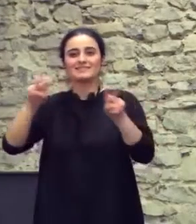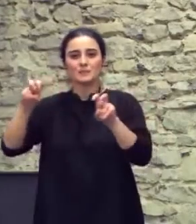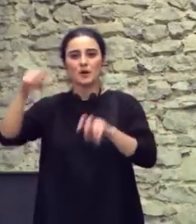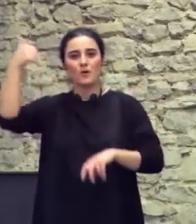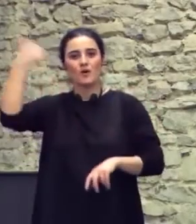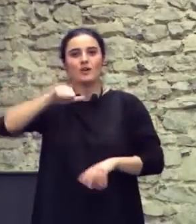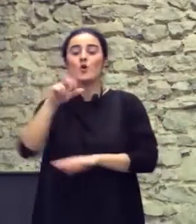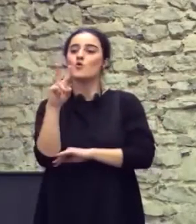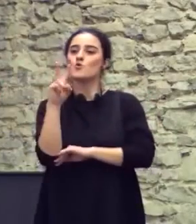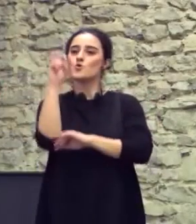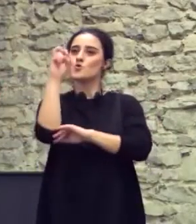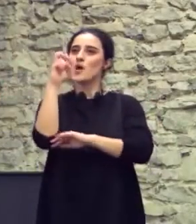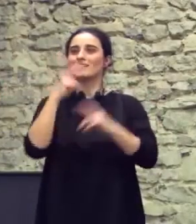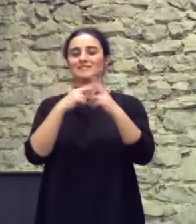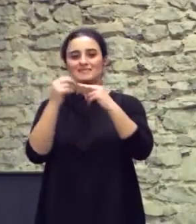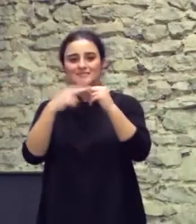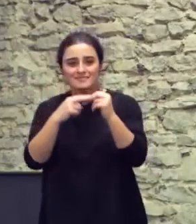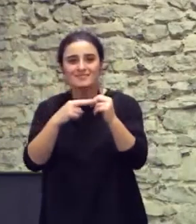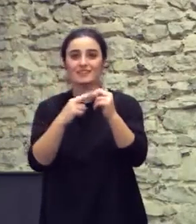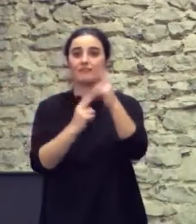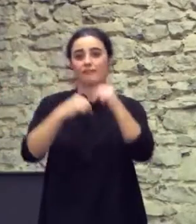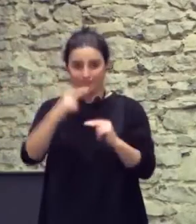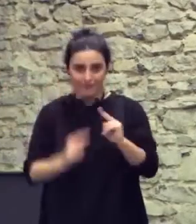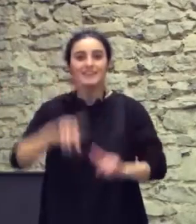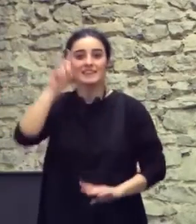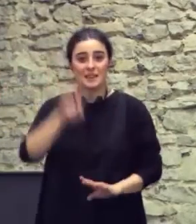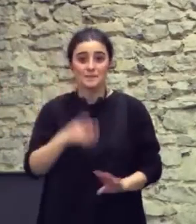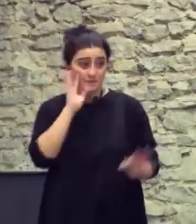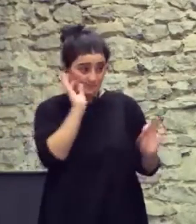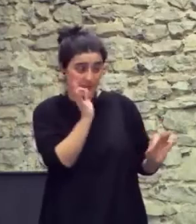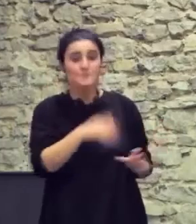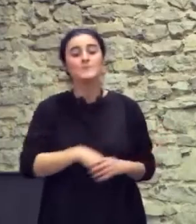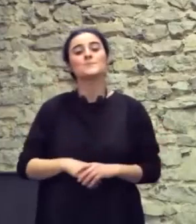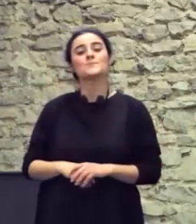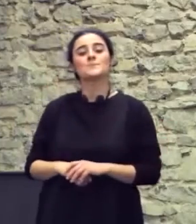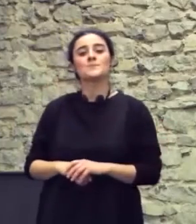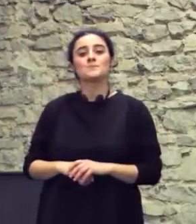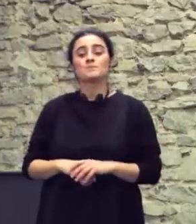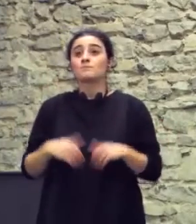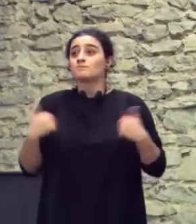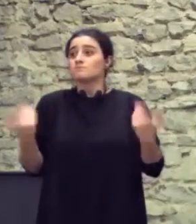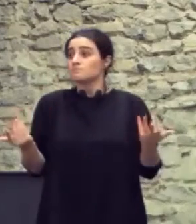berriak eraikitzen eta deseraikitzen, ezta? Eta,